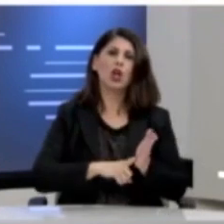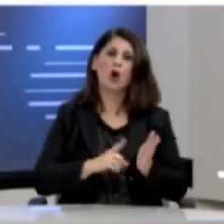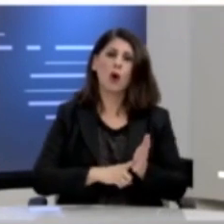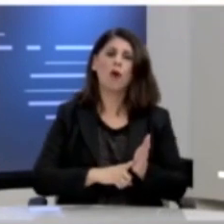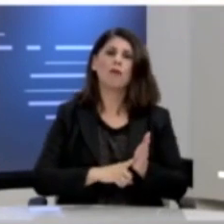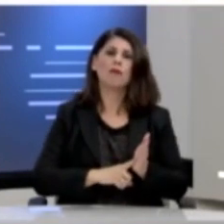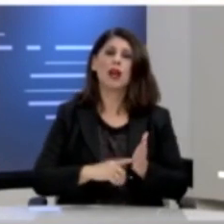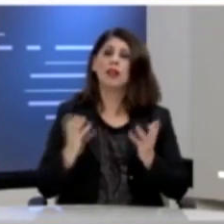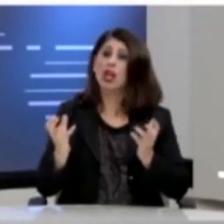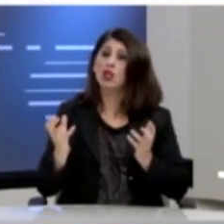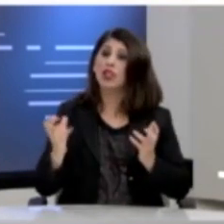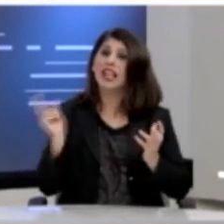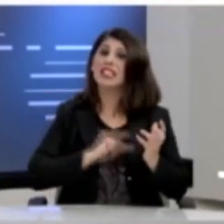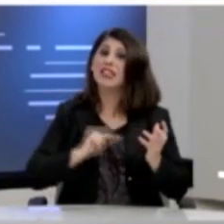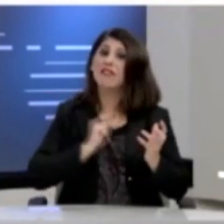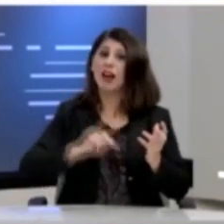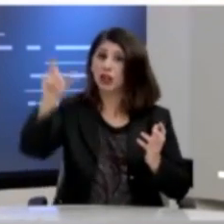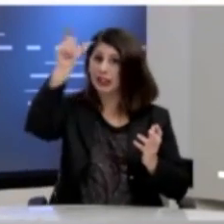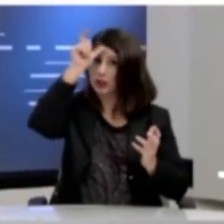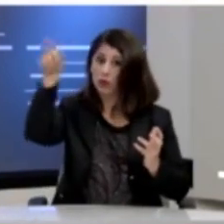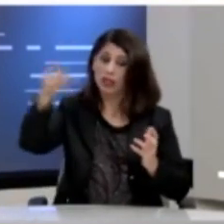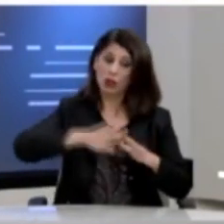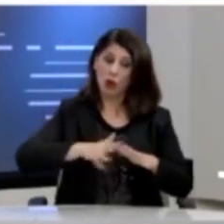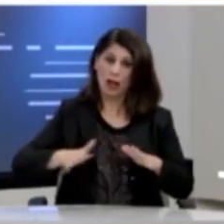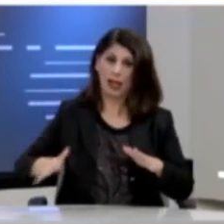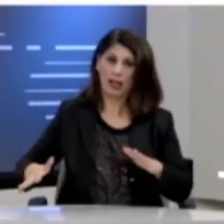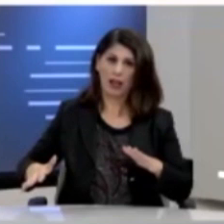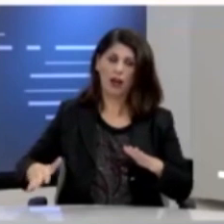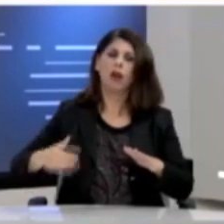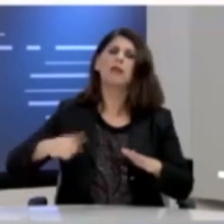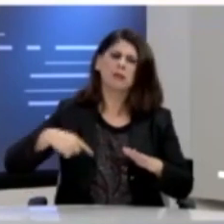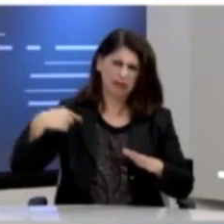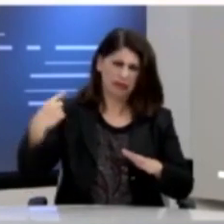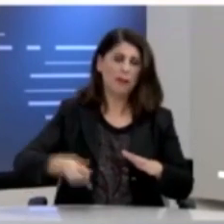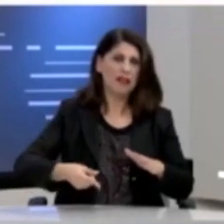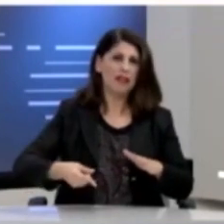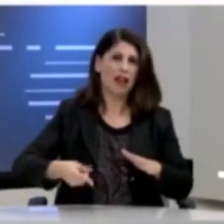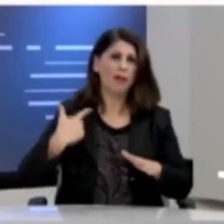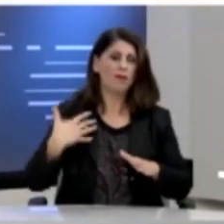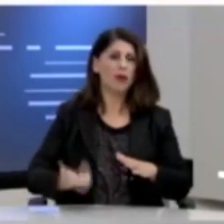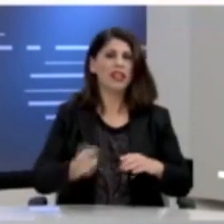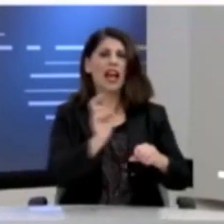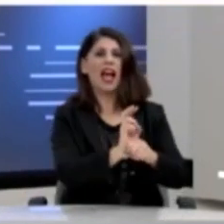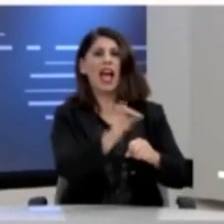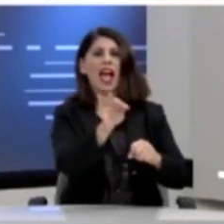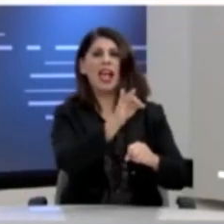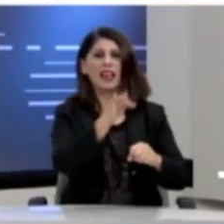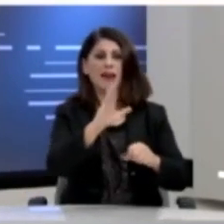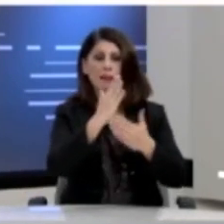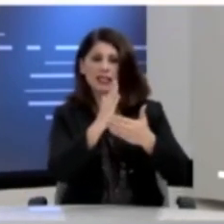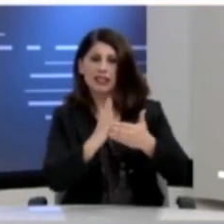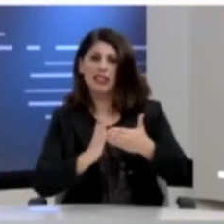και ζωτικά συμφέροντα της Τουρκίας στο Αιγαίο, όσο και μετά για εκρεμείς